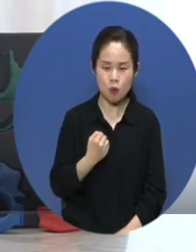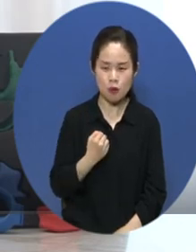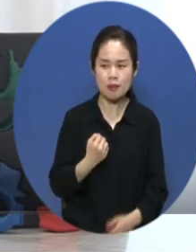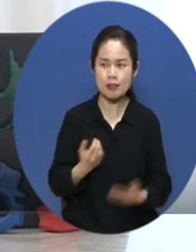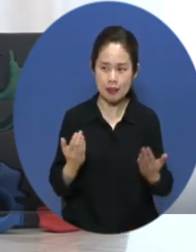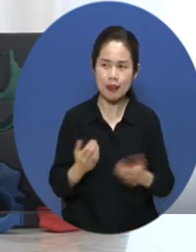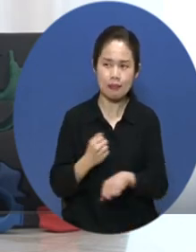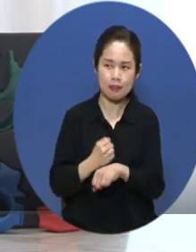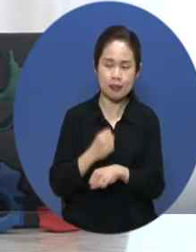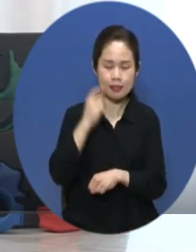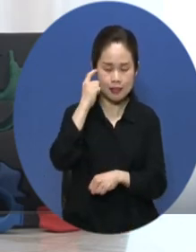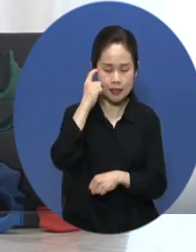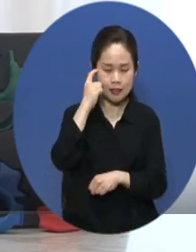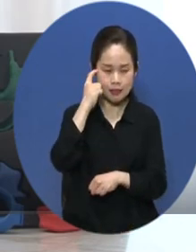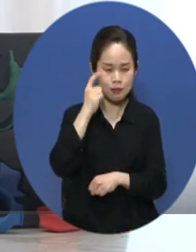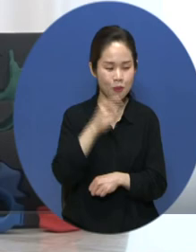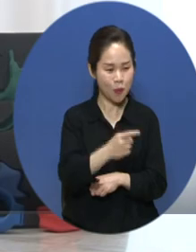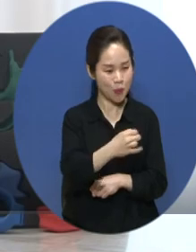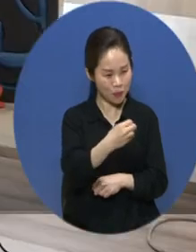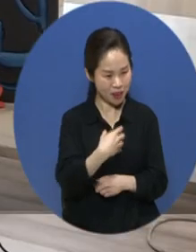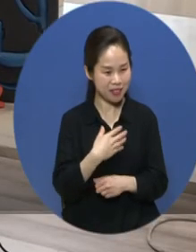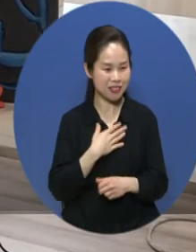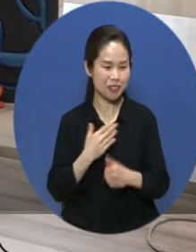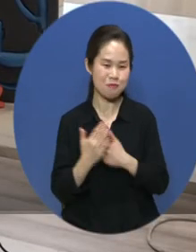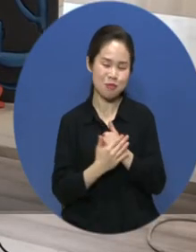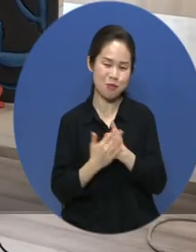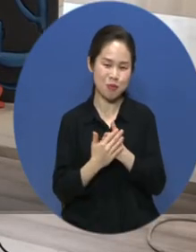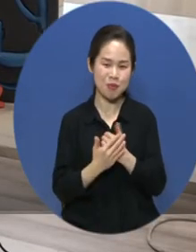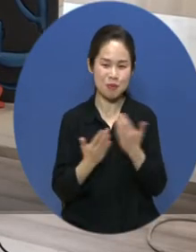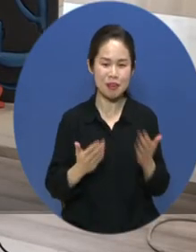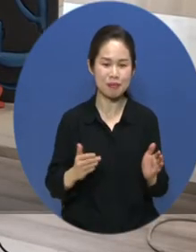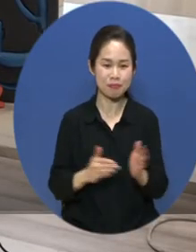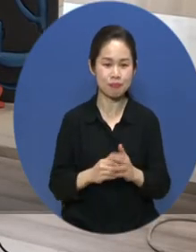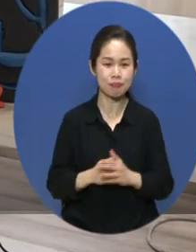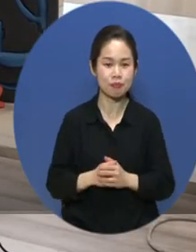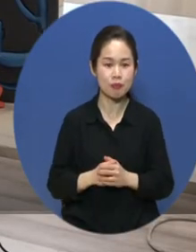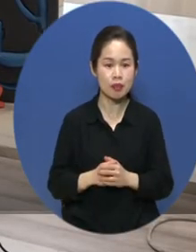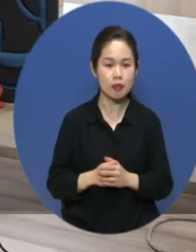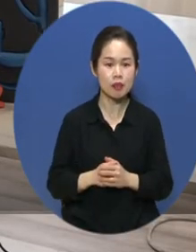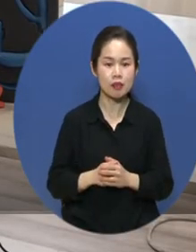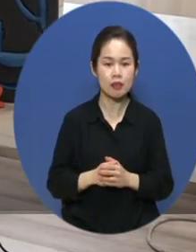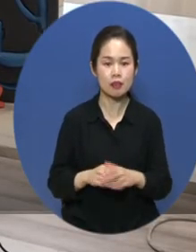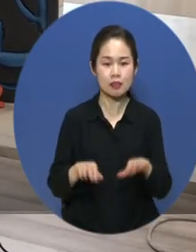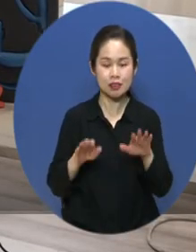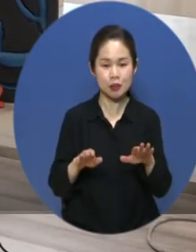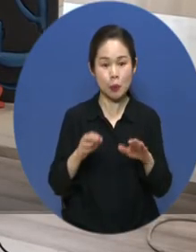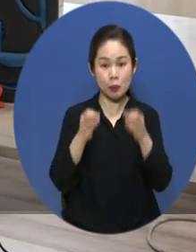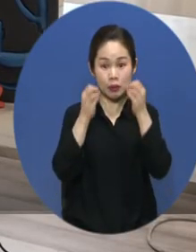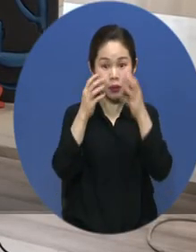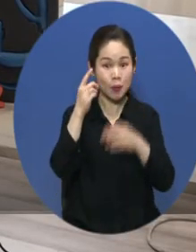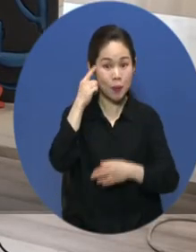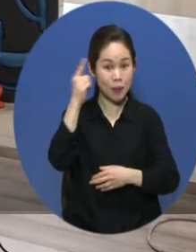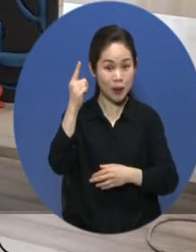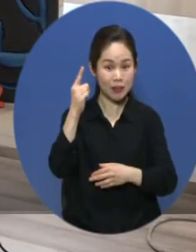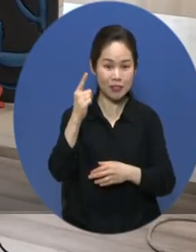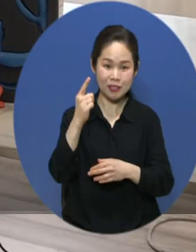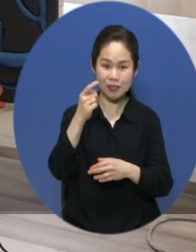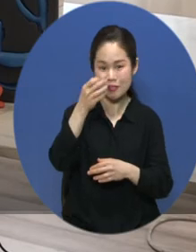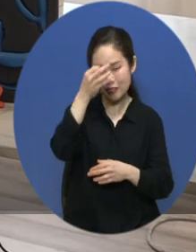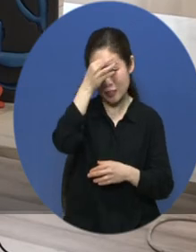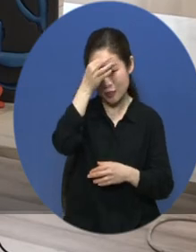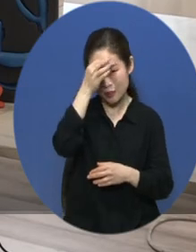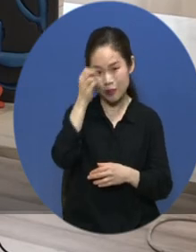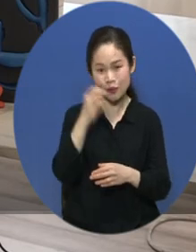보람을 느꼈던 것 같습니다. 그럼 현재 개발 중인 기술이 있다거나 제품이 있으면 어떤 게 있을까요?